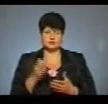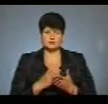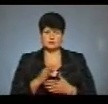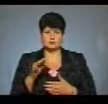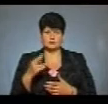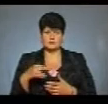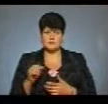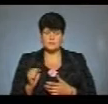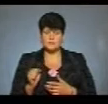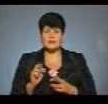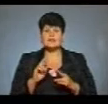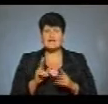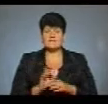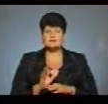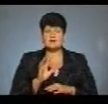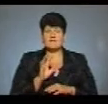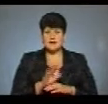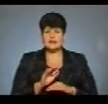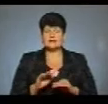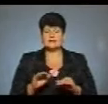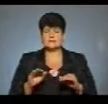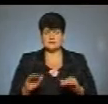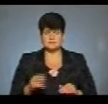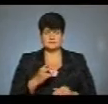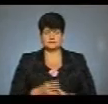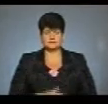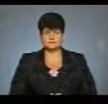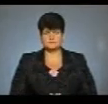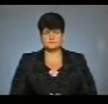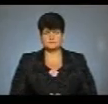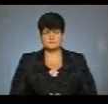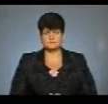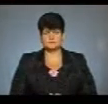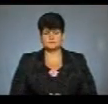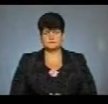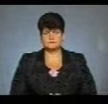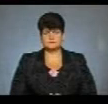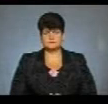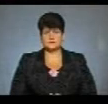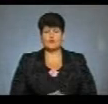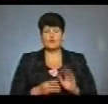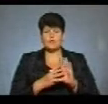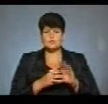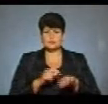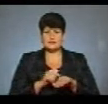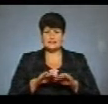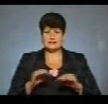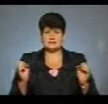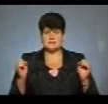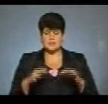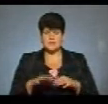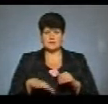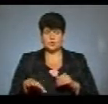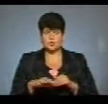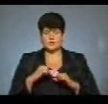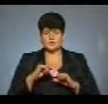Дрозд. Як відправляли дітей на відпочинок, бачила Соломія Струс. О 8-й годині діти збираються на площі Героїв